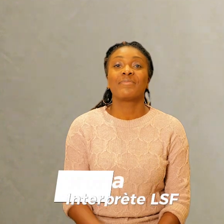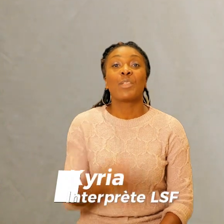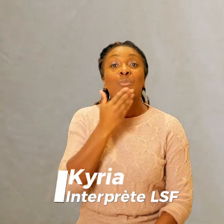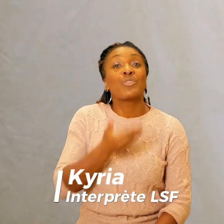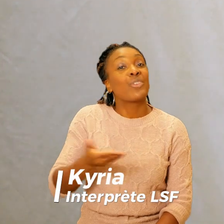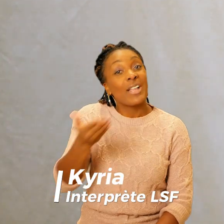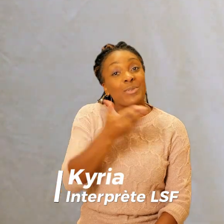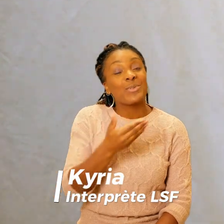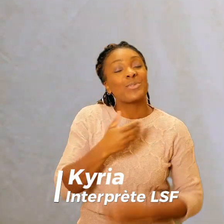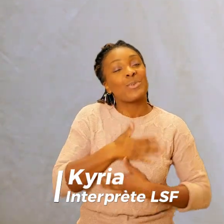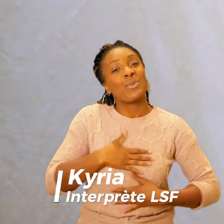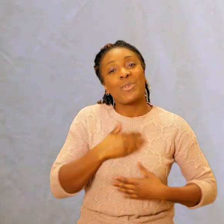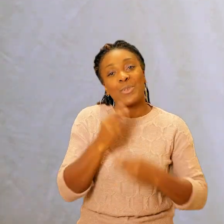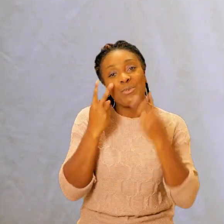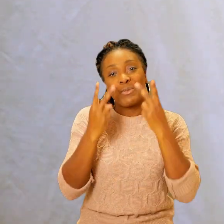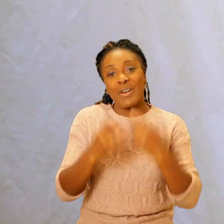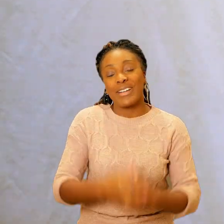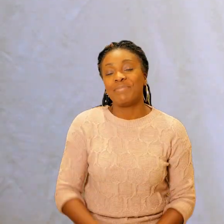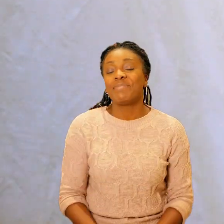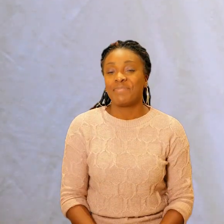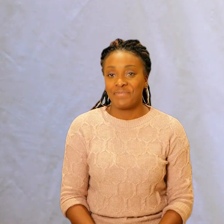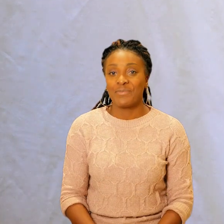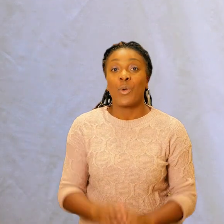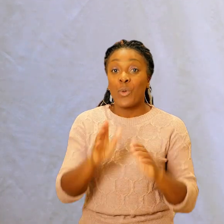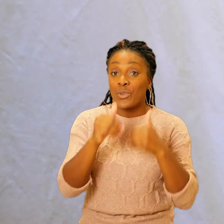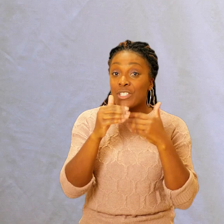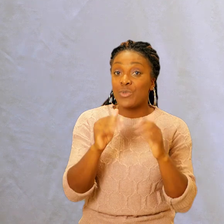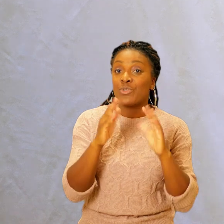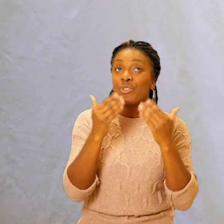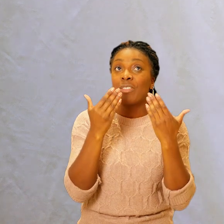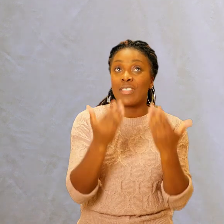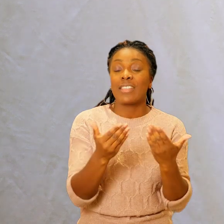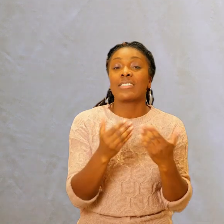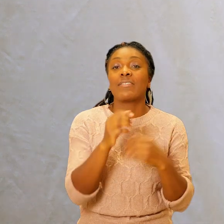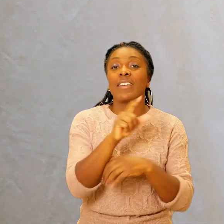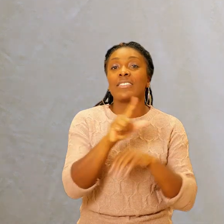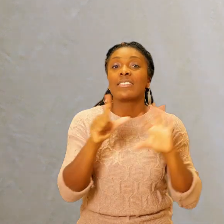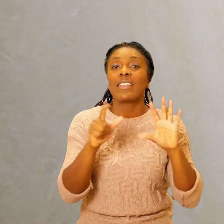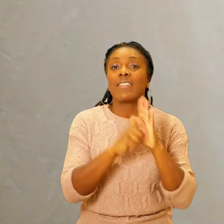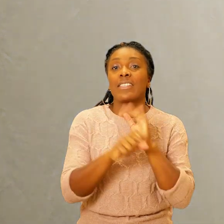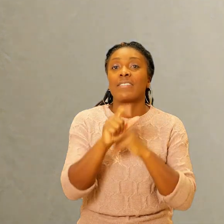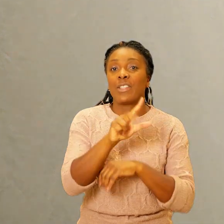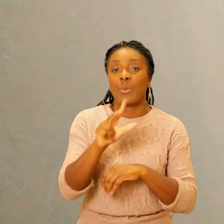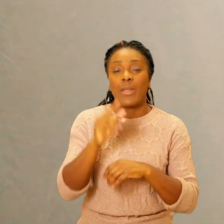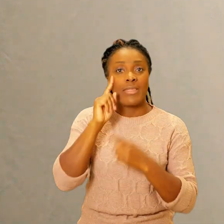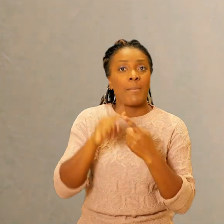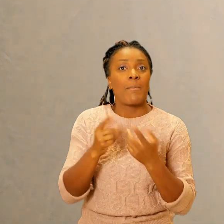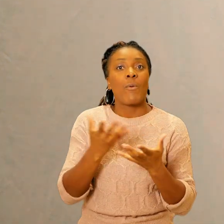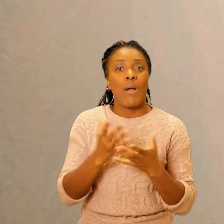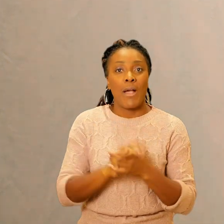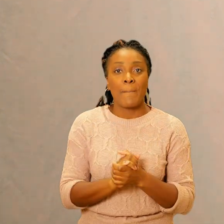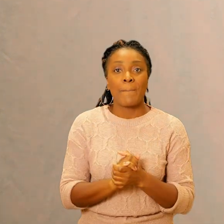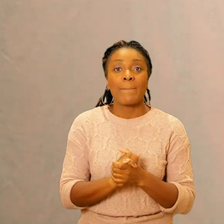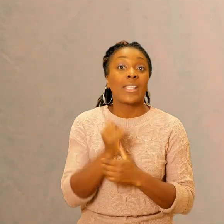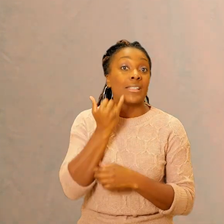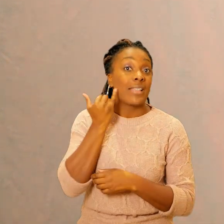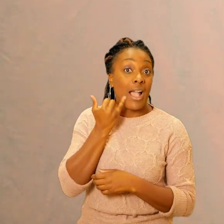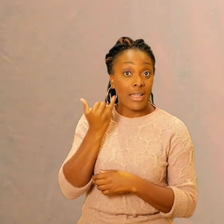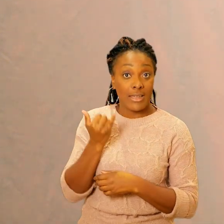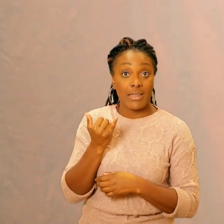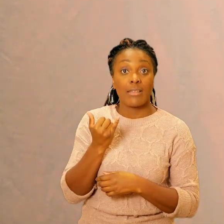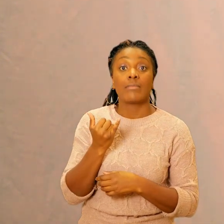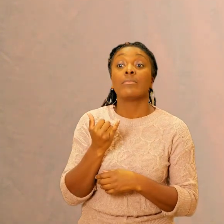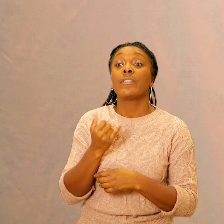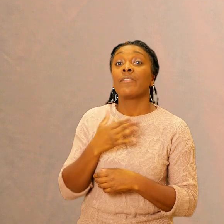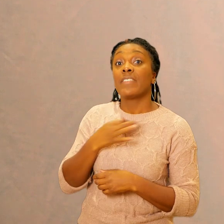Eh bien, bonjour à tous et à toutes, content de vous retrouver. À Genèse 27-23, ça parle d'Isaac et